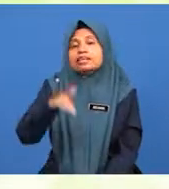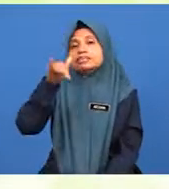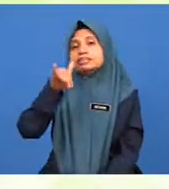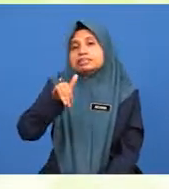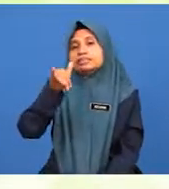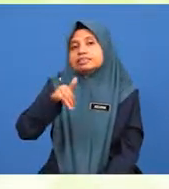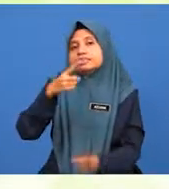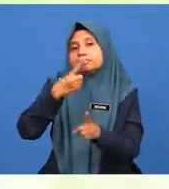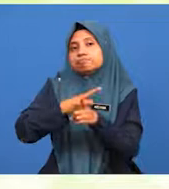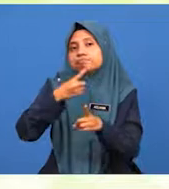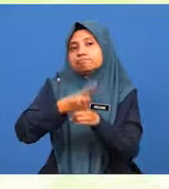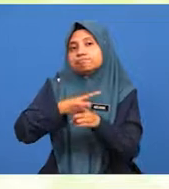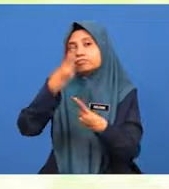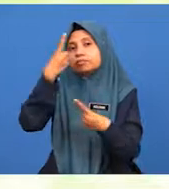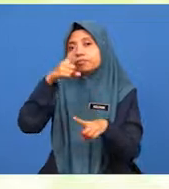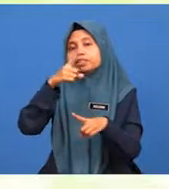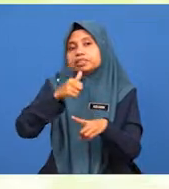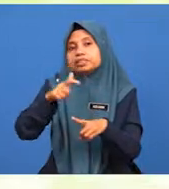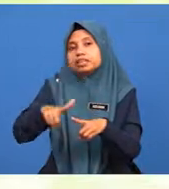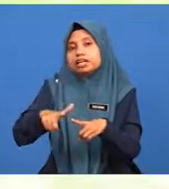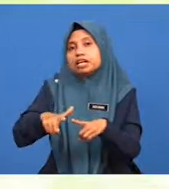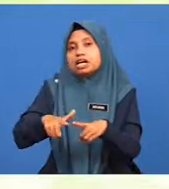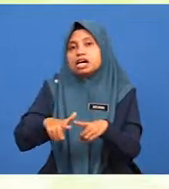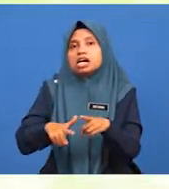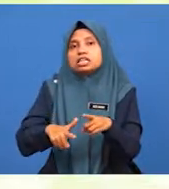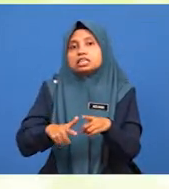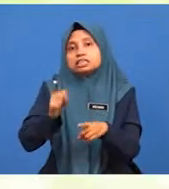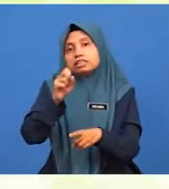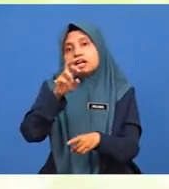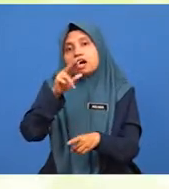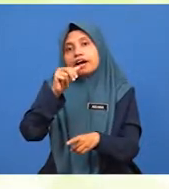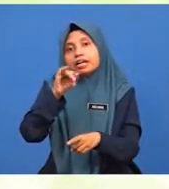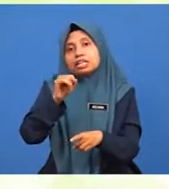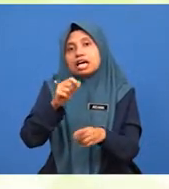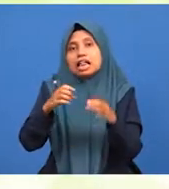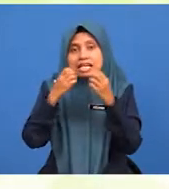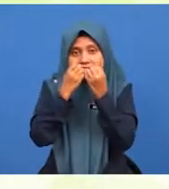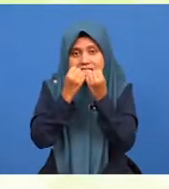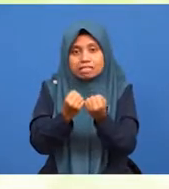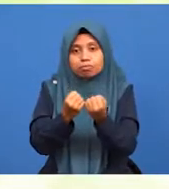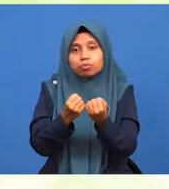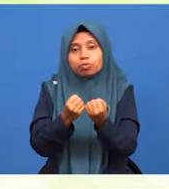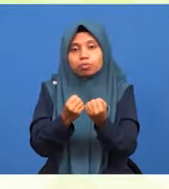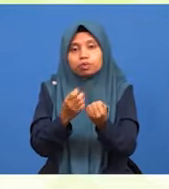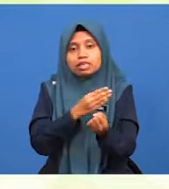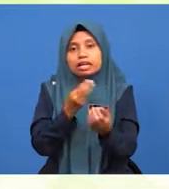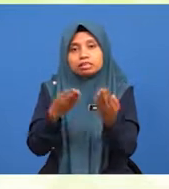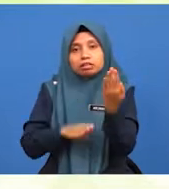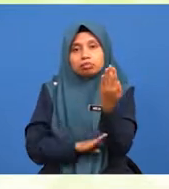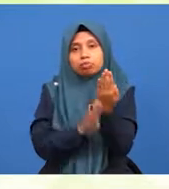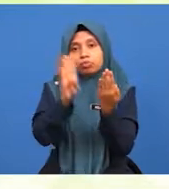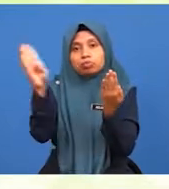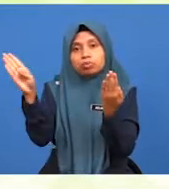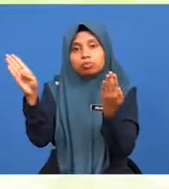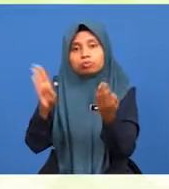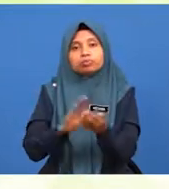Ya, betul. Jawapannya ialah serai, tebu dan buluh kerana